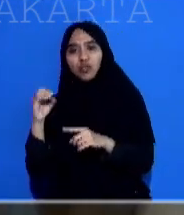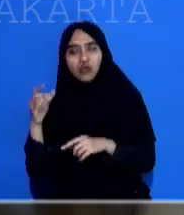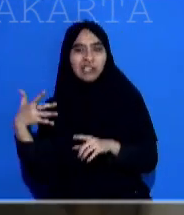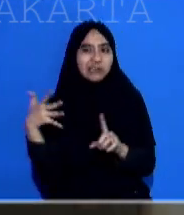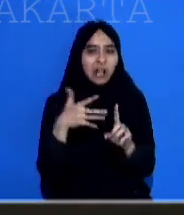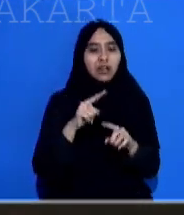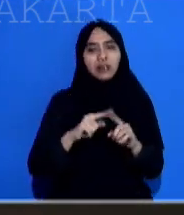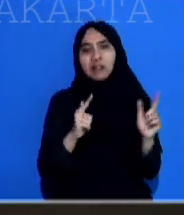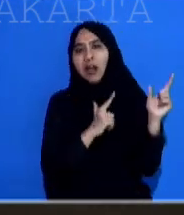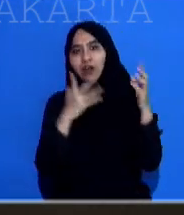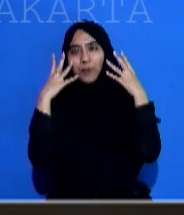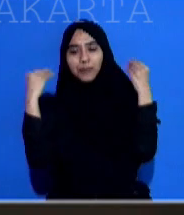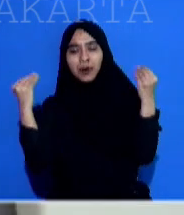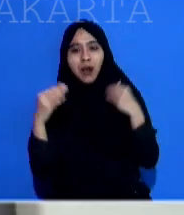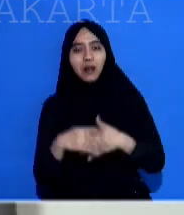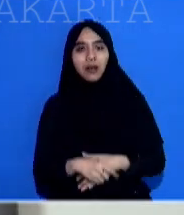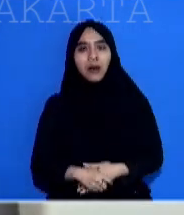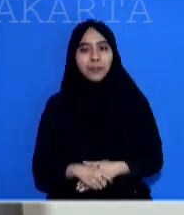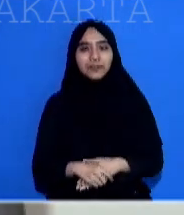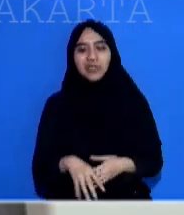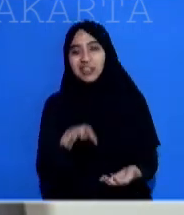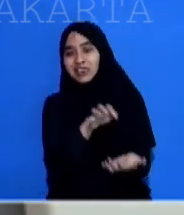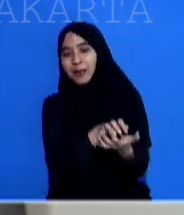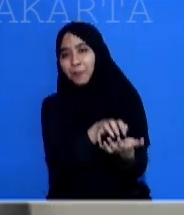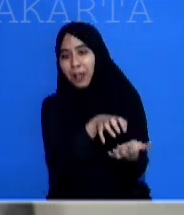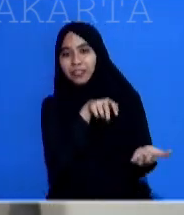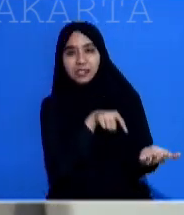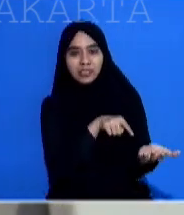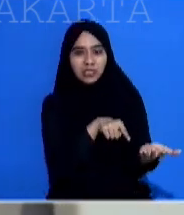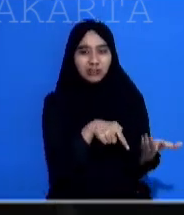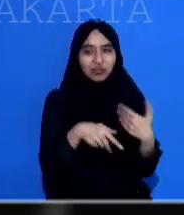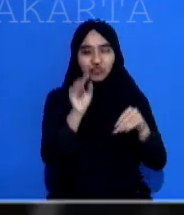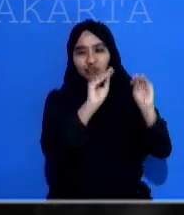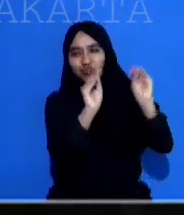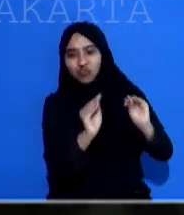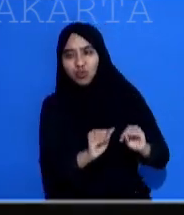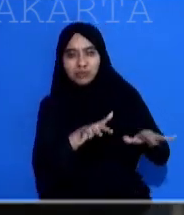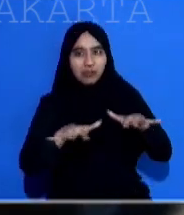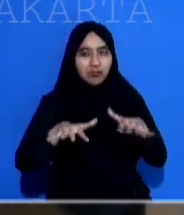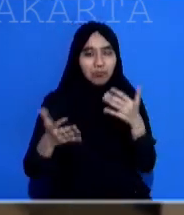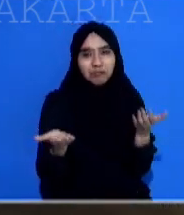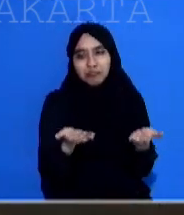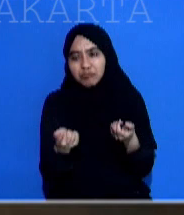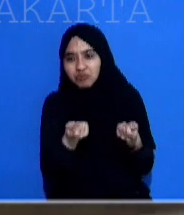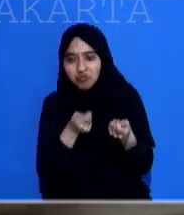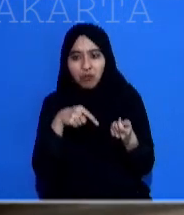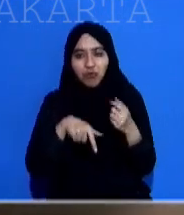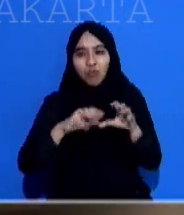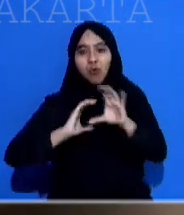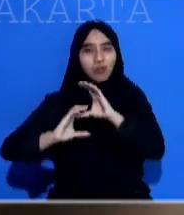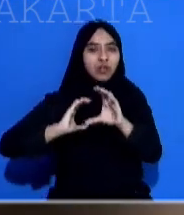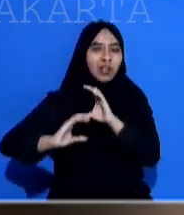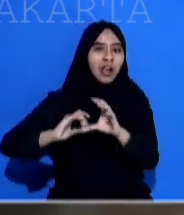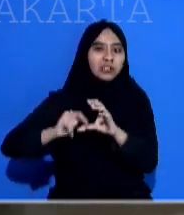Belanda bahkan di lokasi tersebut juga ledkol Soeharto menyusun strategi mengendalikan operasi dan berkomunikasi